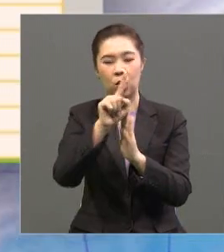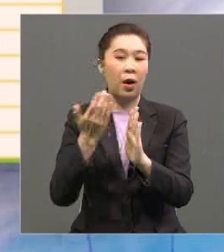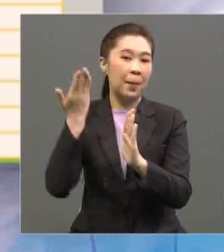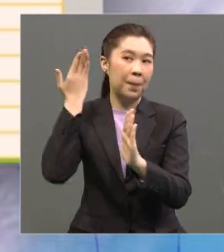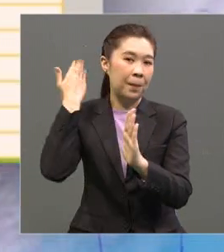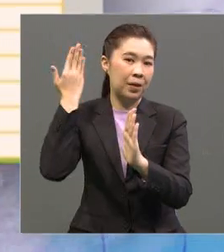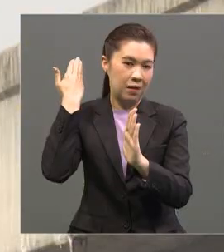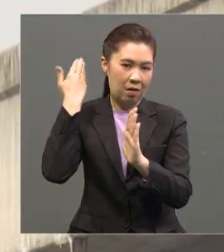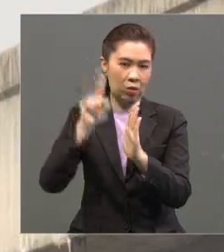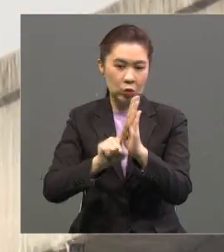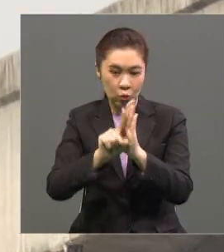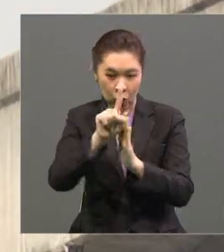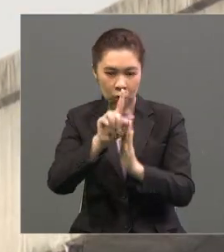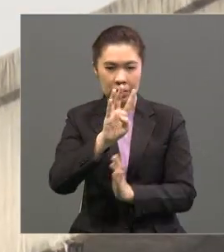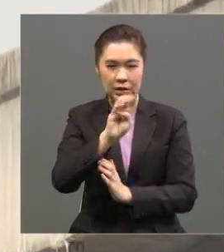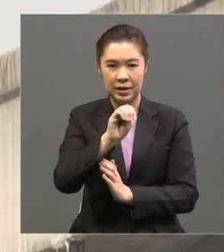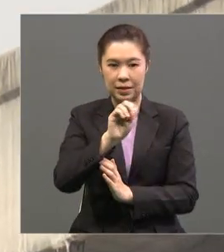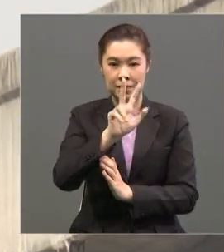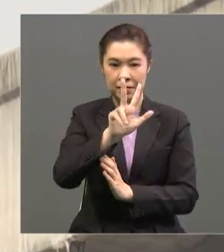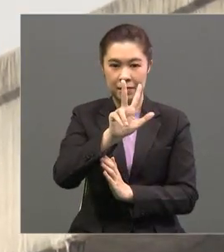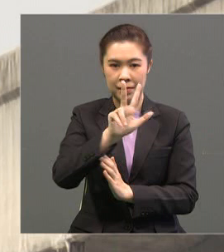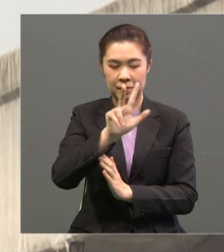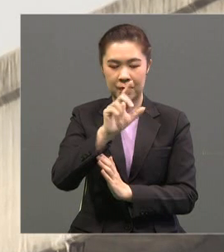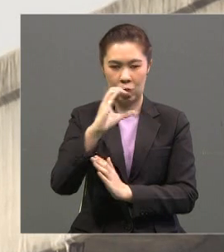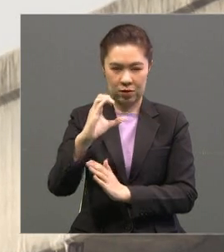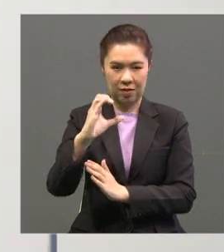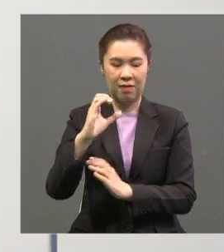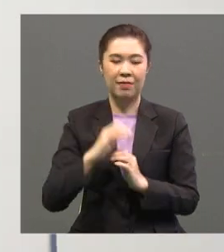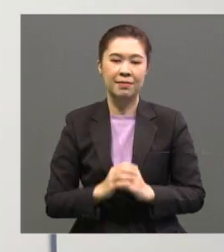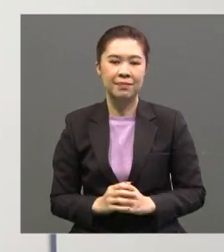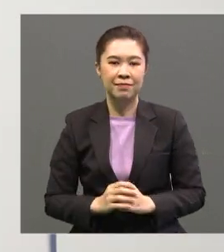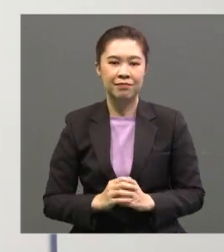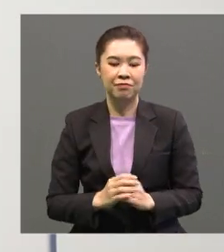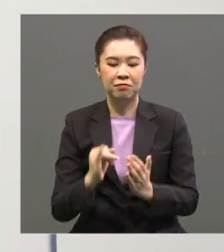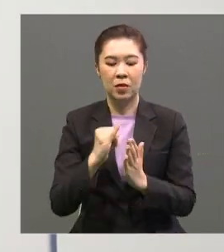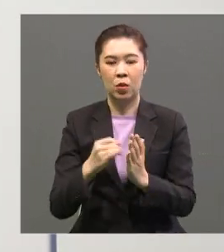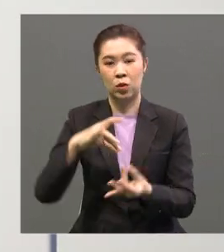าปีที่ผ่านมาอยู่ที่40ถึง43องศาเซลเซียสโดยเฉพาะที่